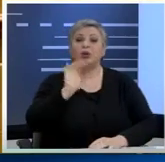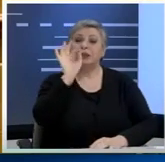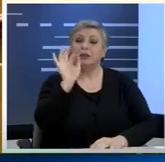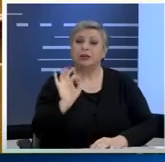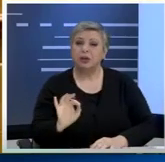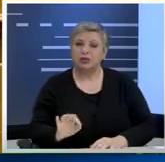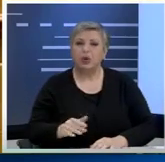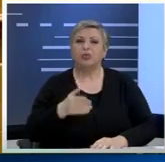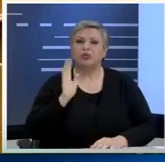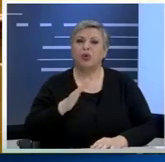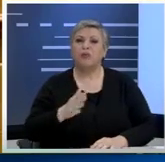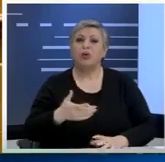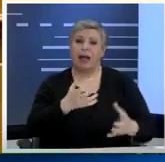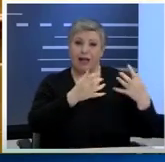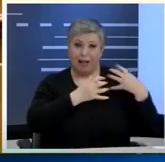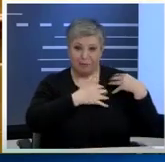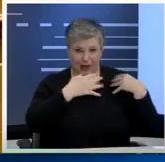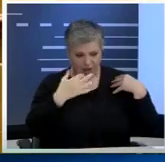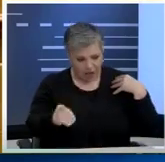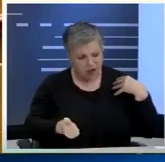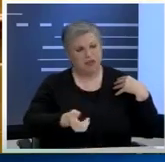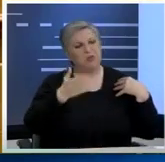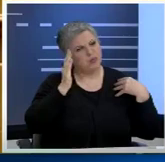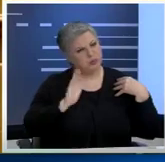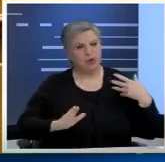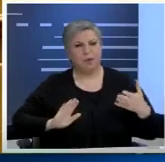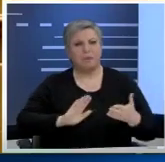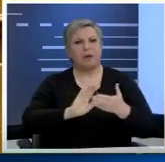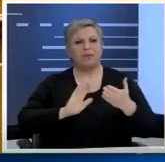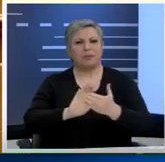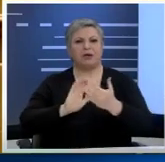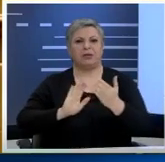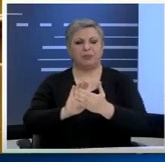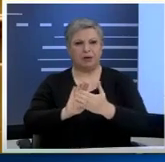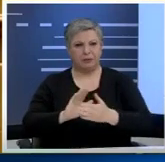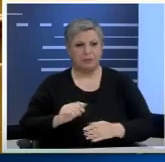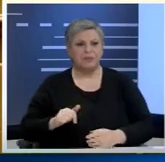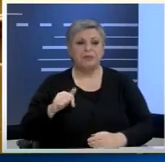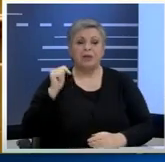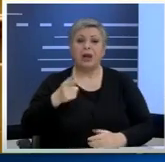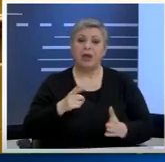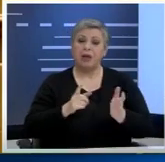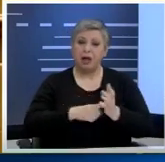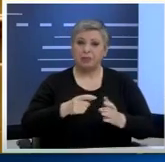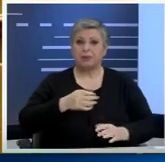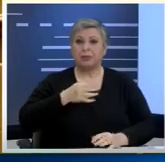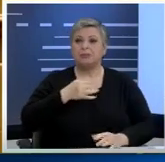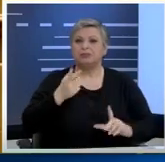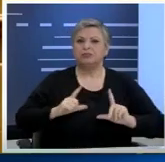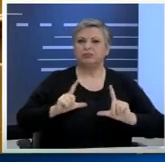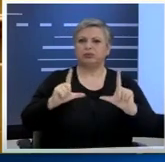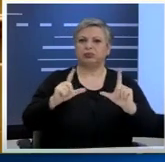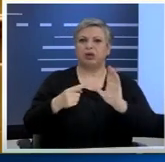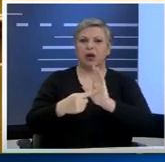που έχει αναλάβει. Με λίγα λόγια, πως η χώρα έχει ξεπεράσει οριστικά κακές συνήθειες του